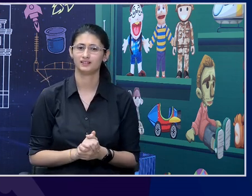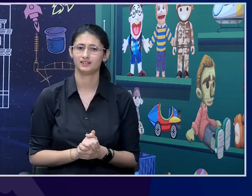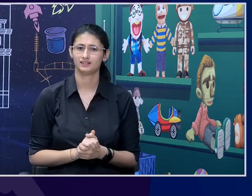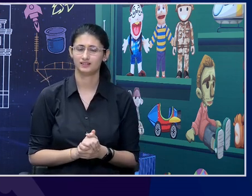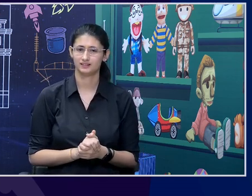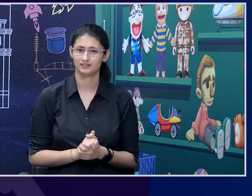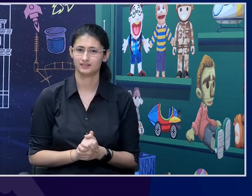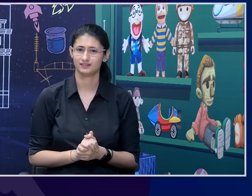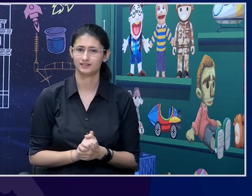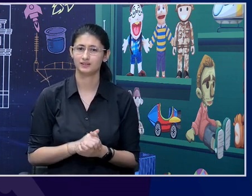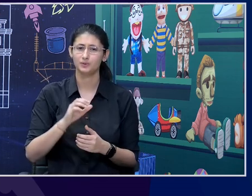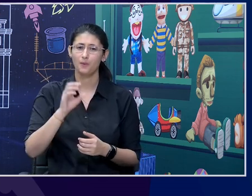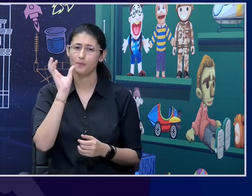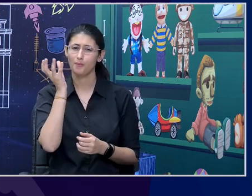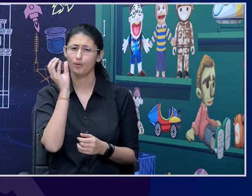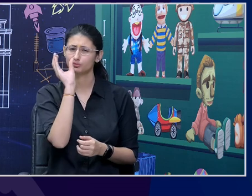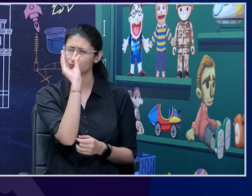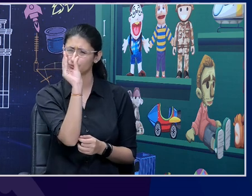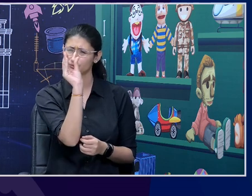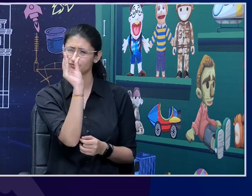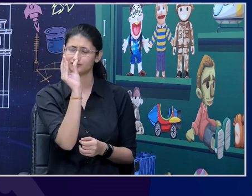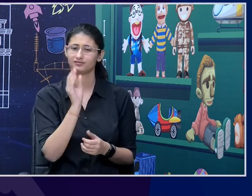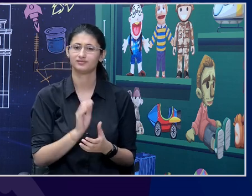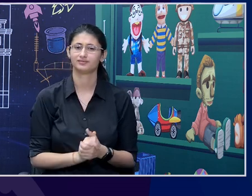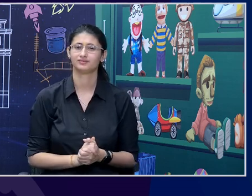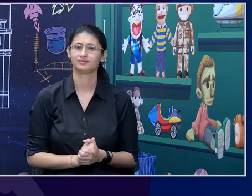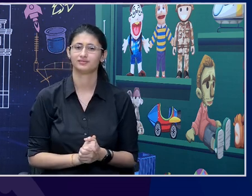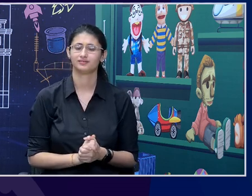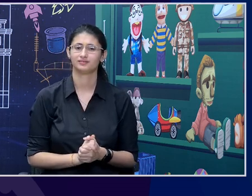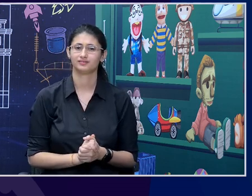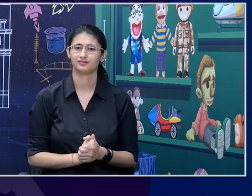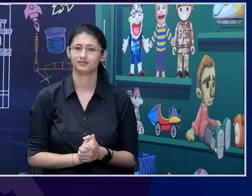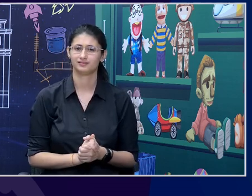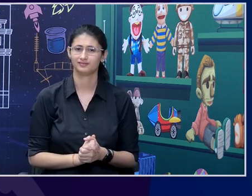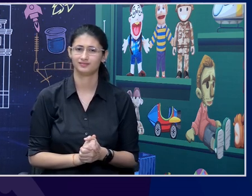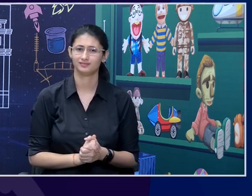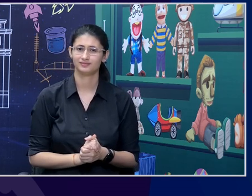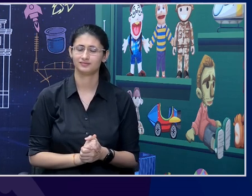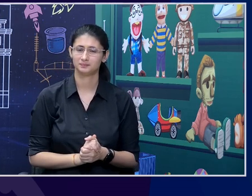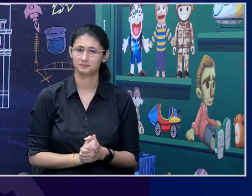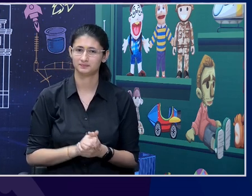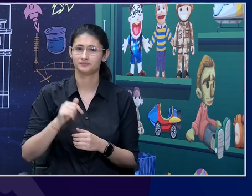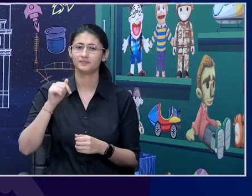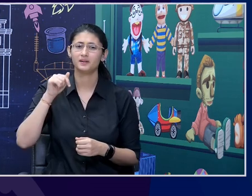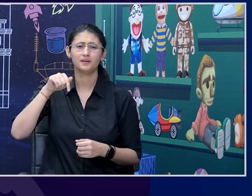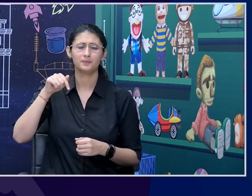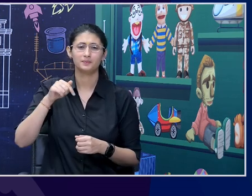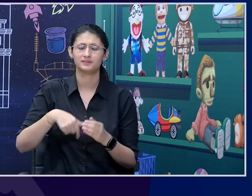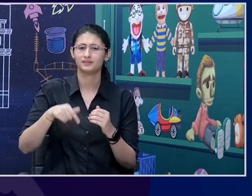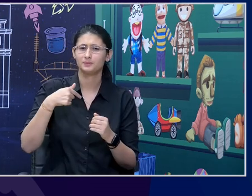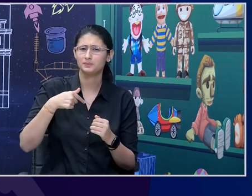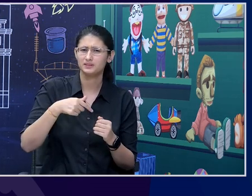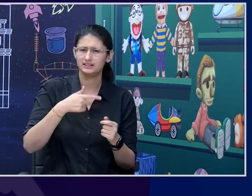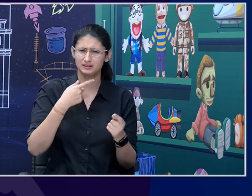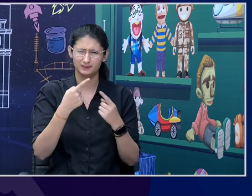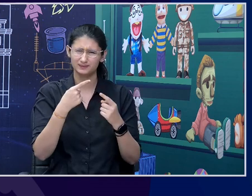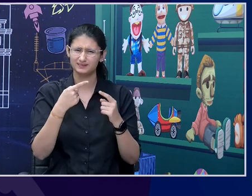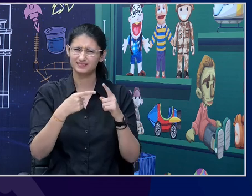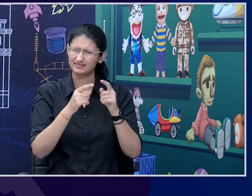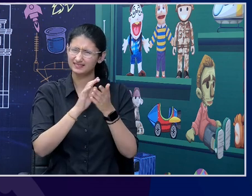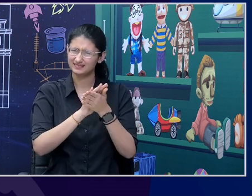छोटी बॉल आया करती थी की आप थपकी की बात कर रहे हैं उसे थपकी बोलते हैं कभी-कभी